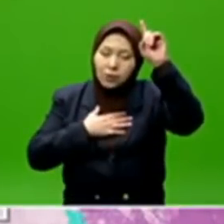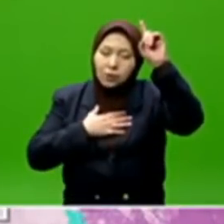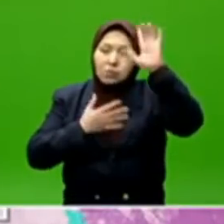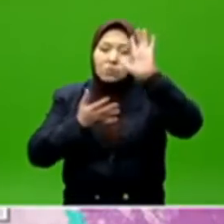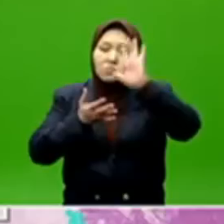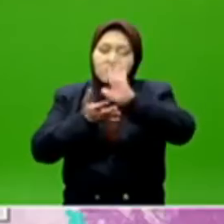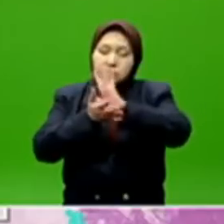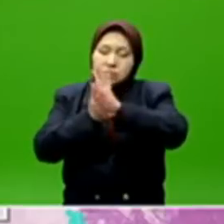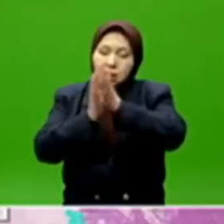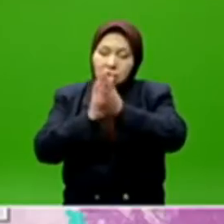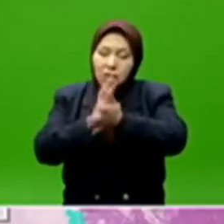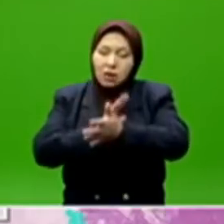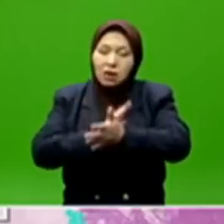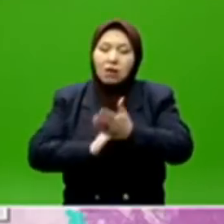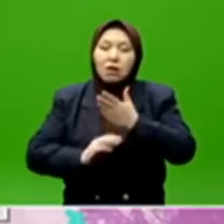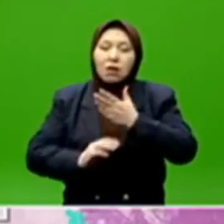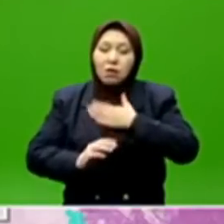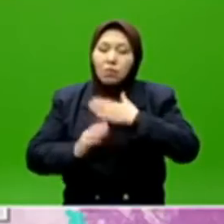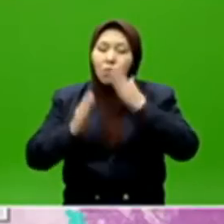muqimas